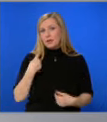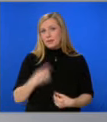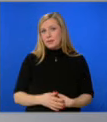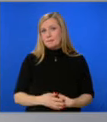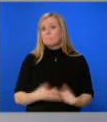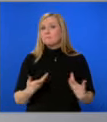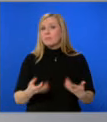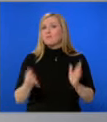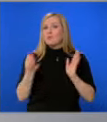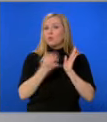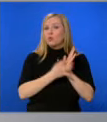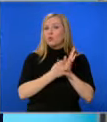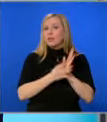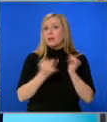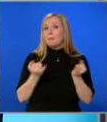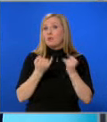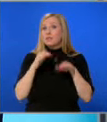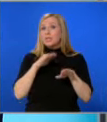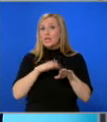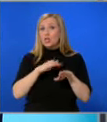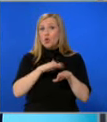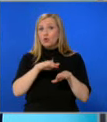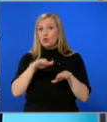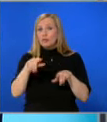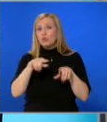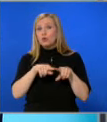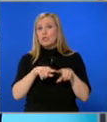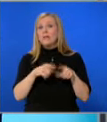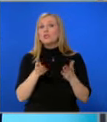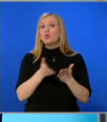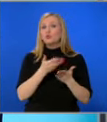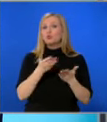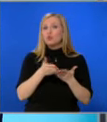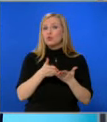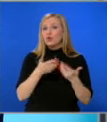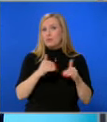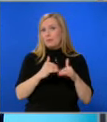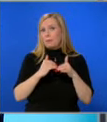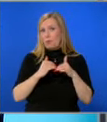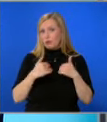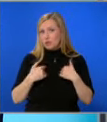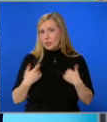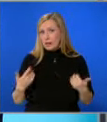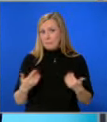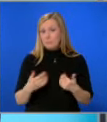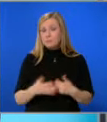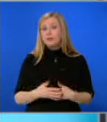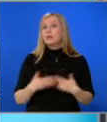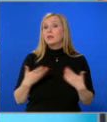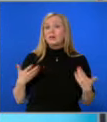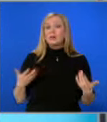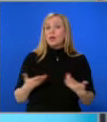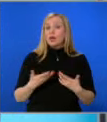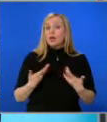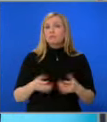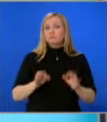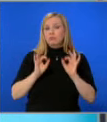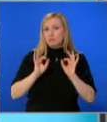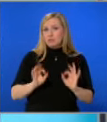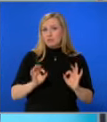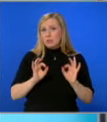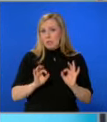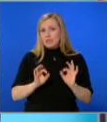че приложението е един по-лесен достъп до тези услуги и до тази подкрепа, който наистина